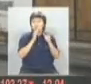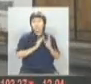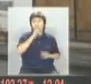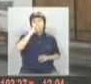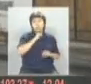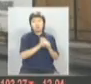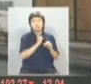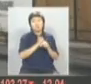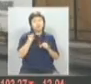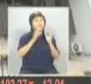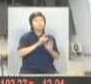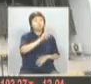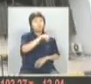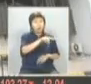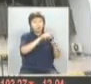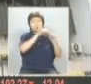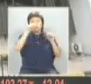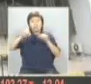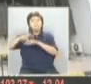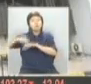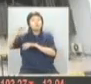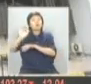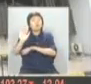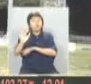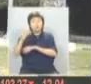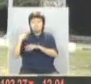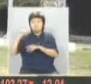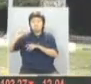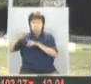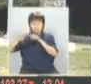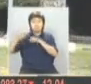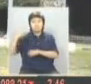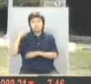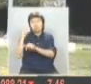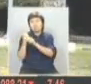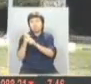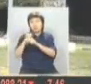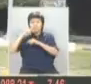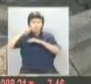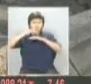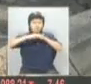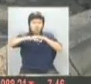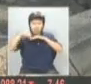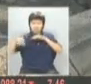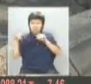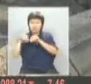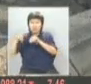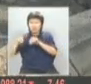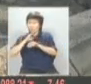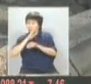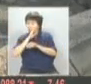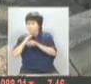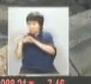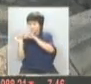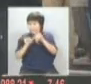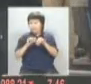ก็ทำลายที่ reporters คดเราน